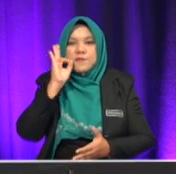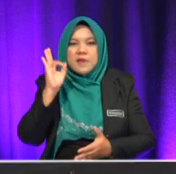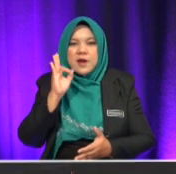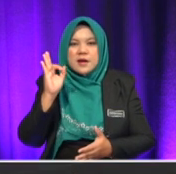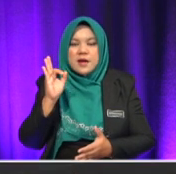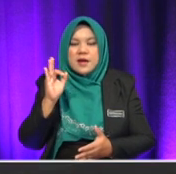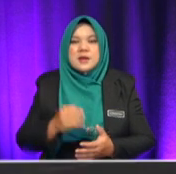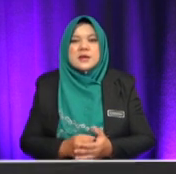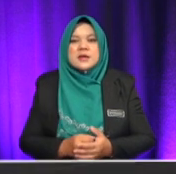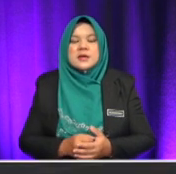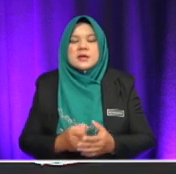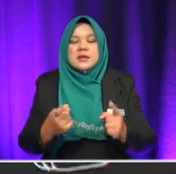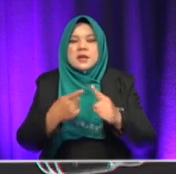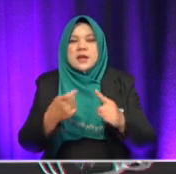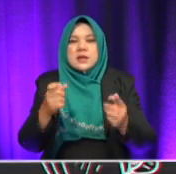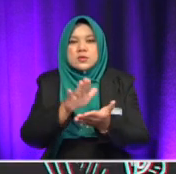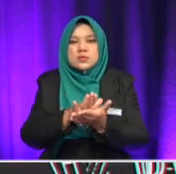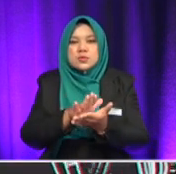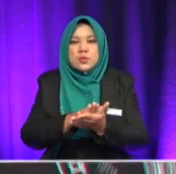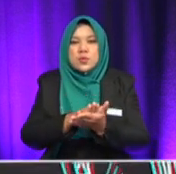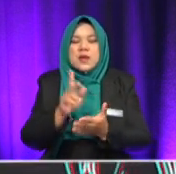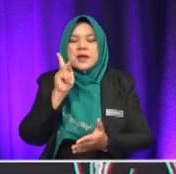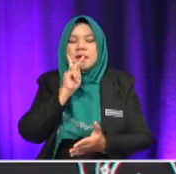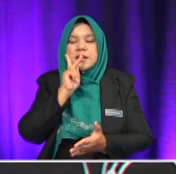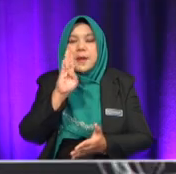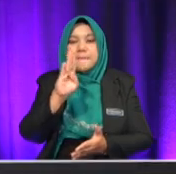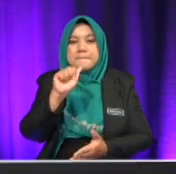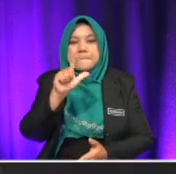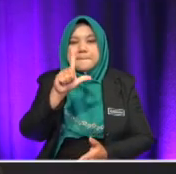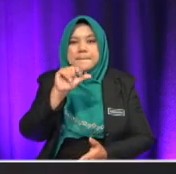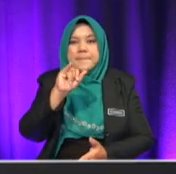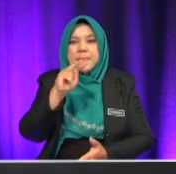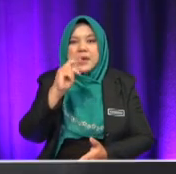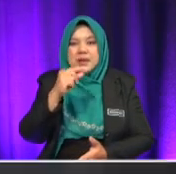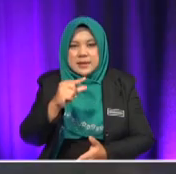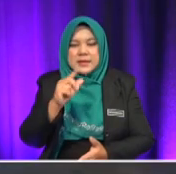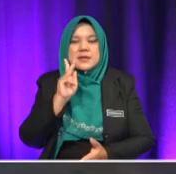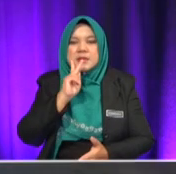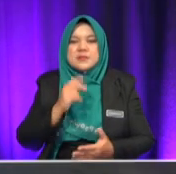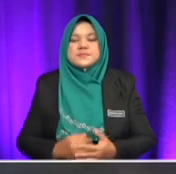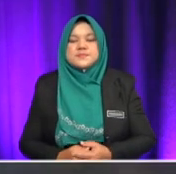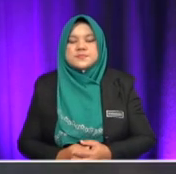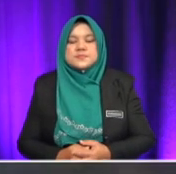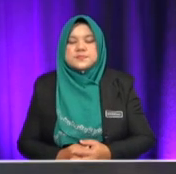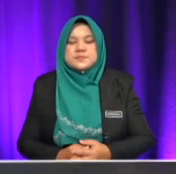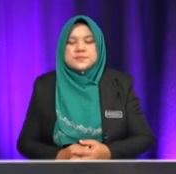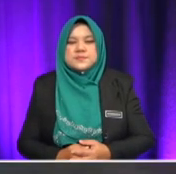SMK Said Abu Bakar paling Kedah jauh tapi di sini masih dekat